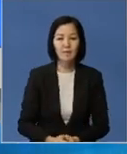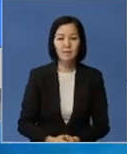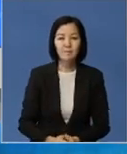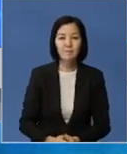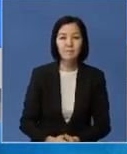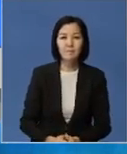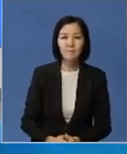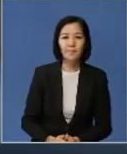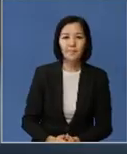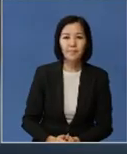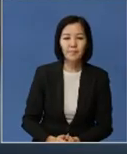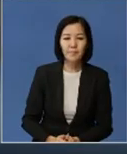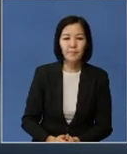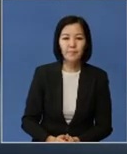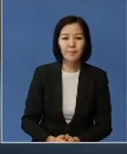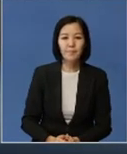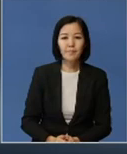көрейік.